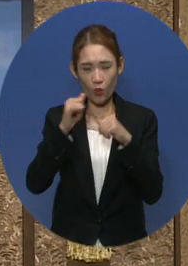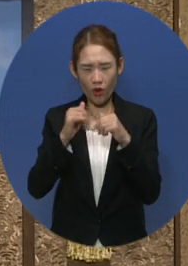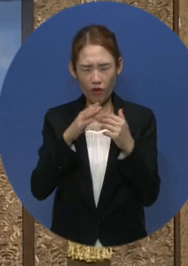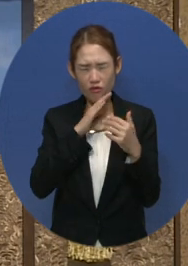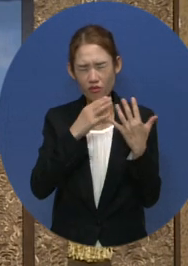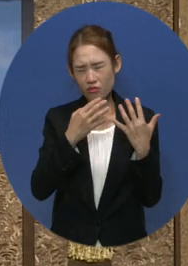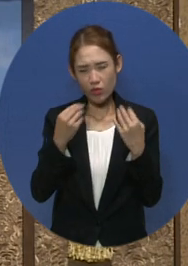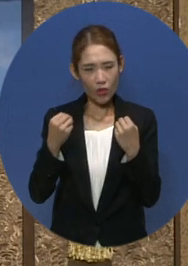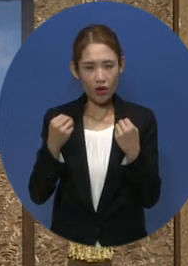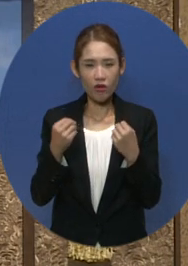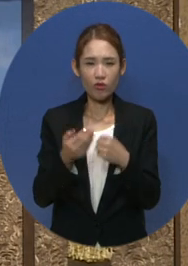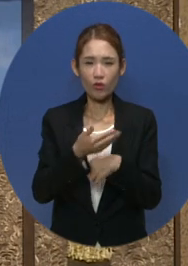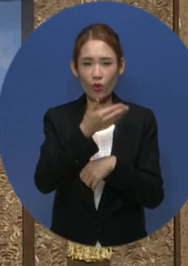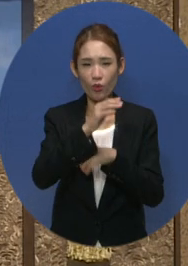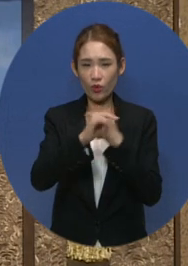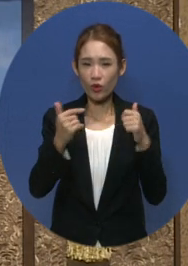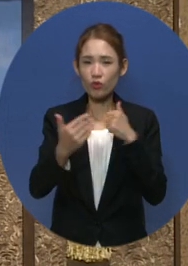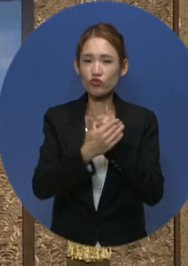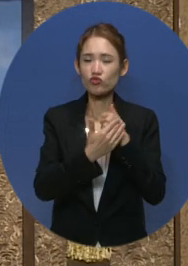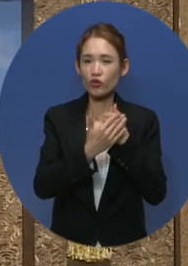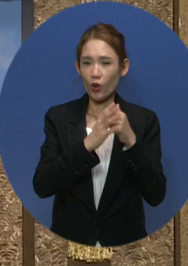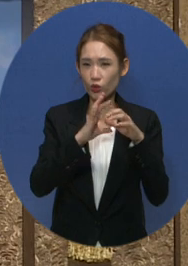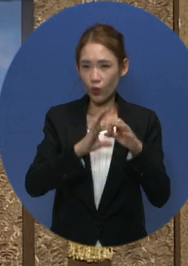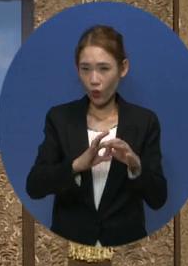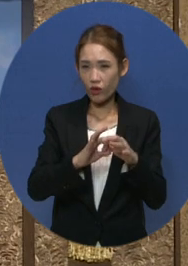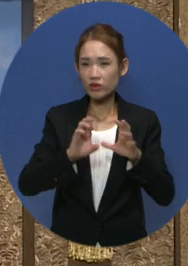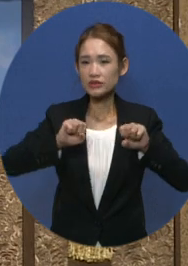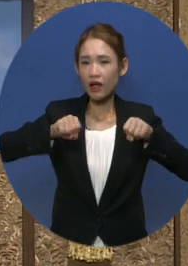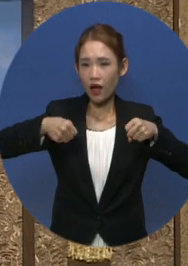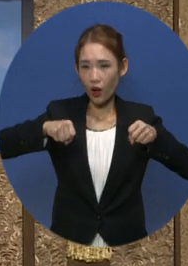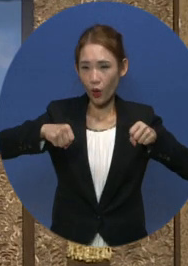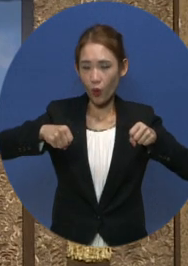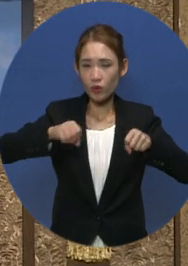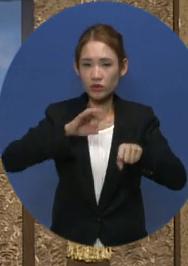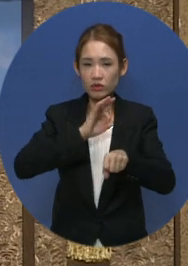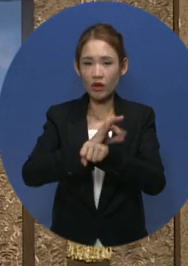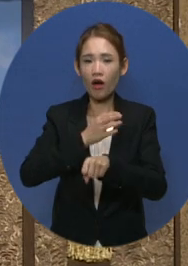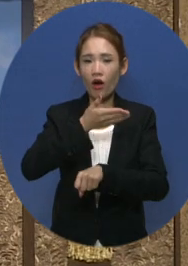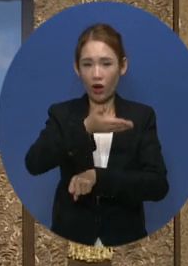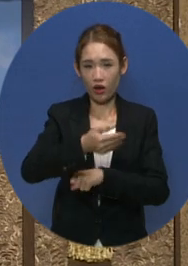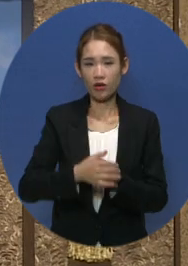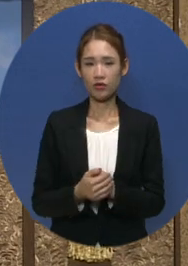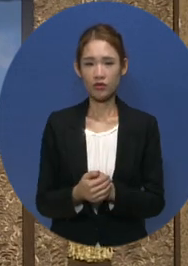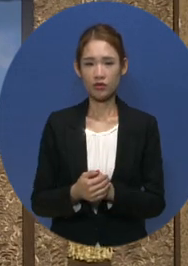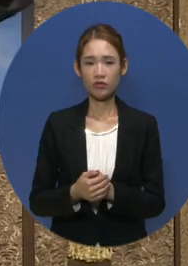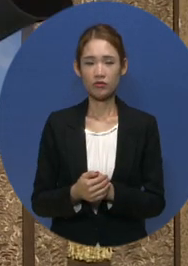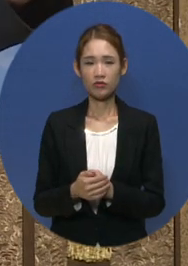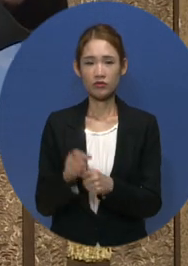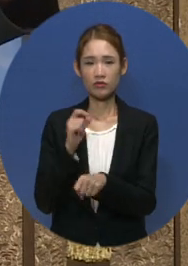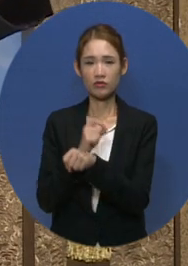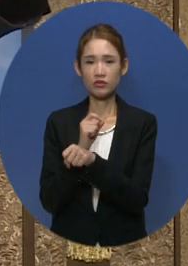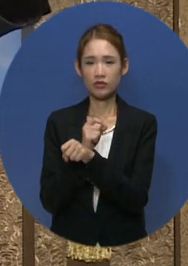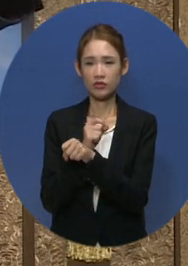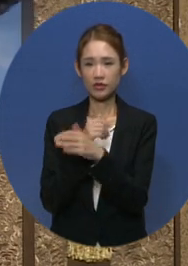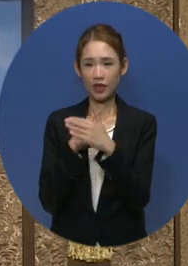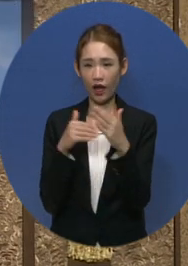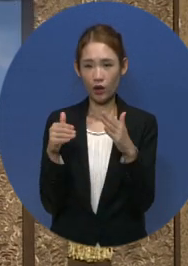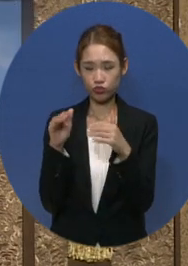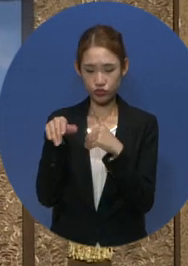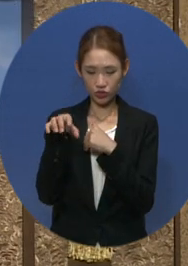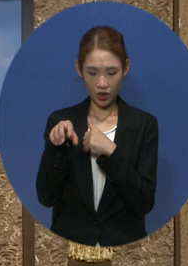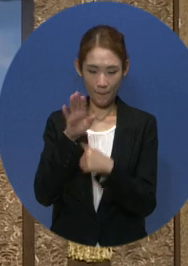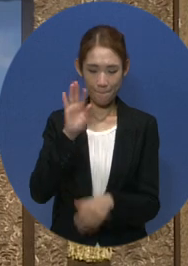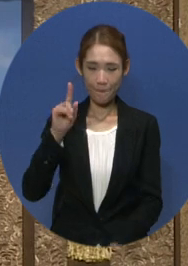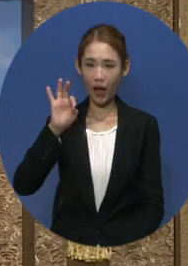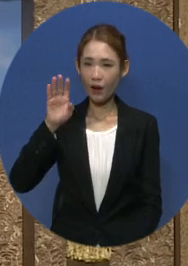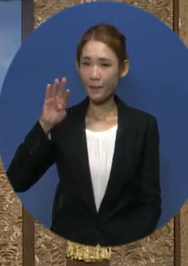많아요. 또 여러분들이 후원을 해주셔가지고 네. 그 3륜 오토바이도 오. 사드리고. 오. 그게 이제 신림동에서 그때 우리